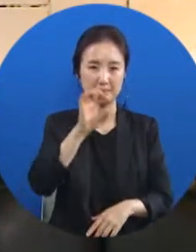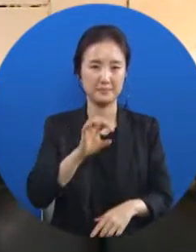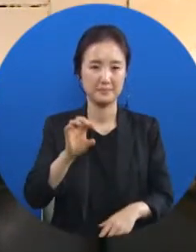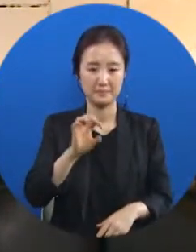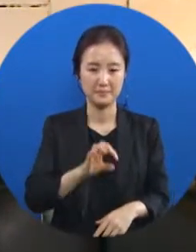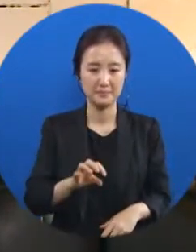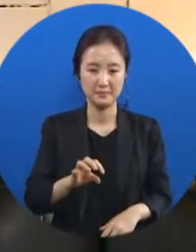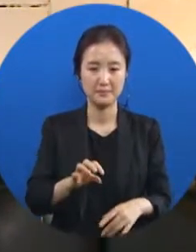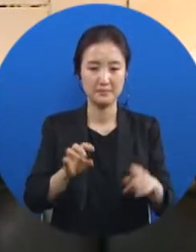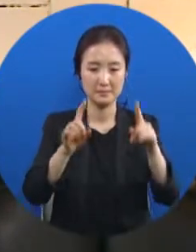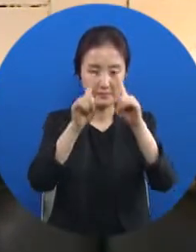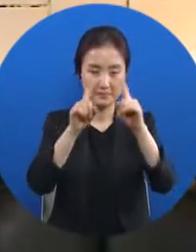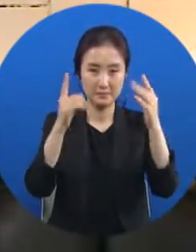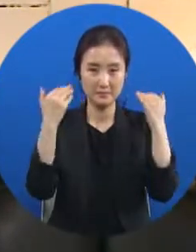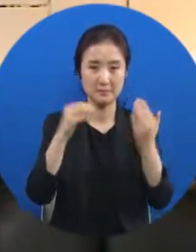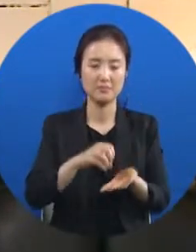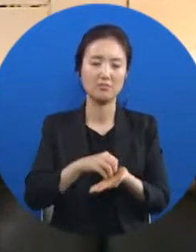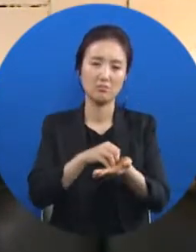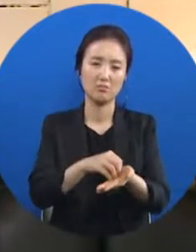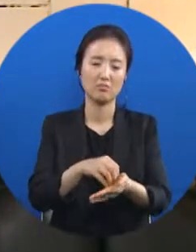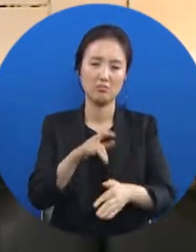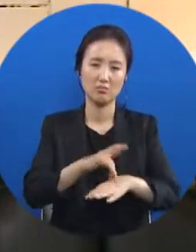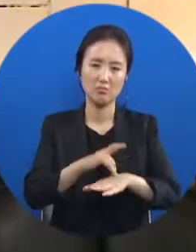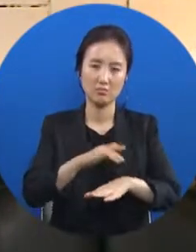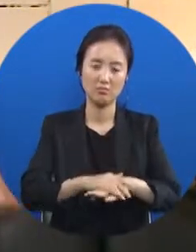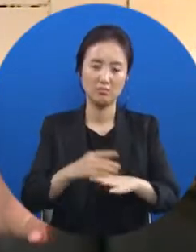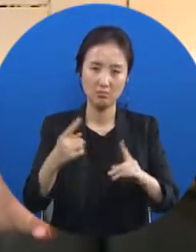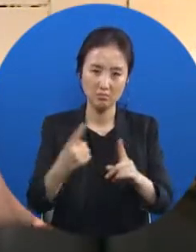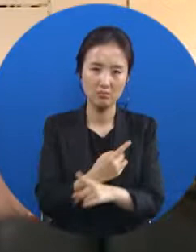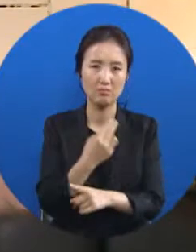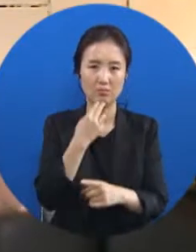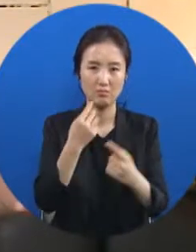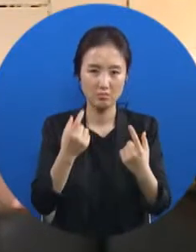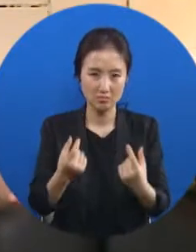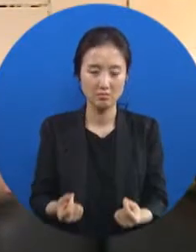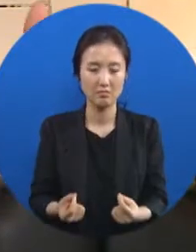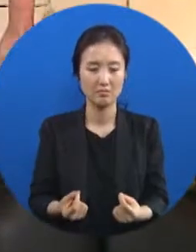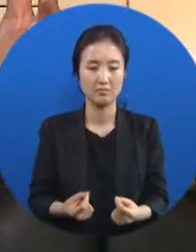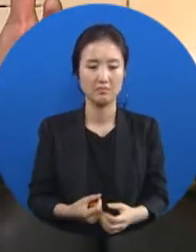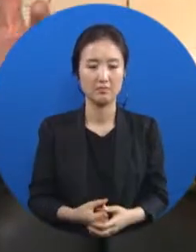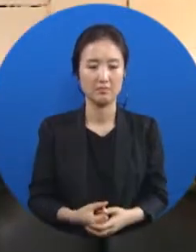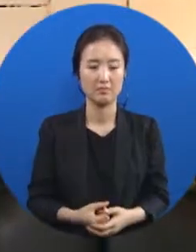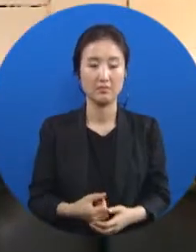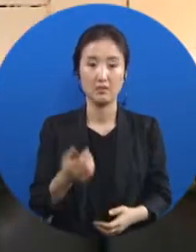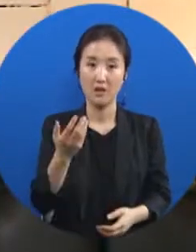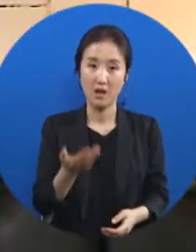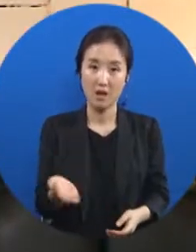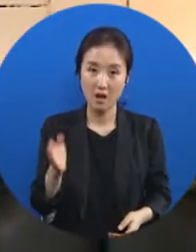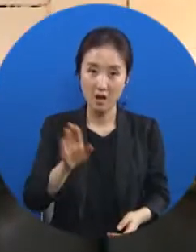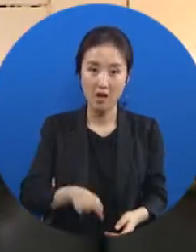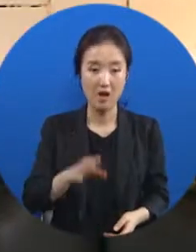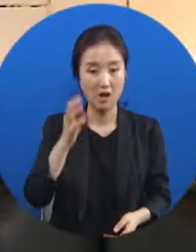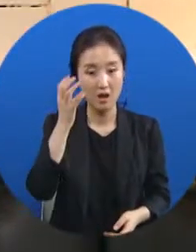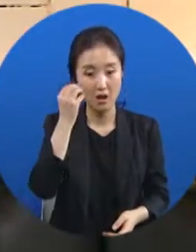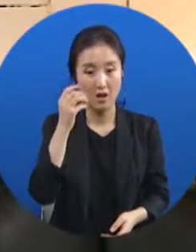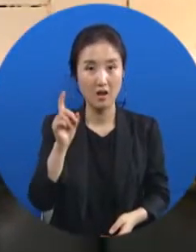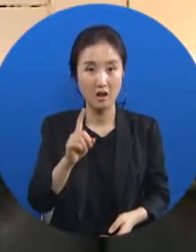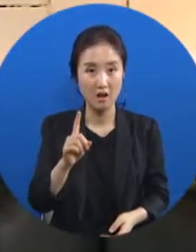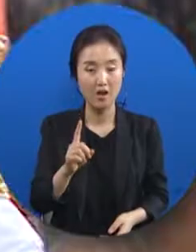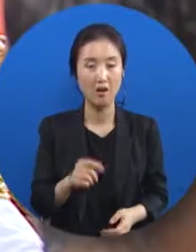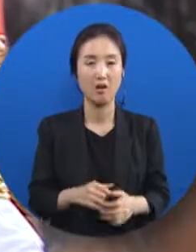그게 이어지더라고. 근데 대학을 갔는데 중요한 건 고등학교 때 성적이 성적은 그대로 안 가는데 등수는 그대로